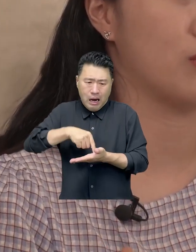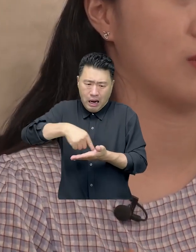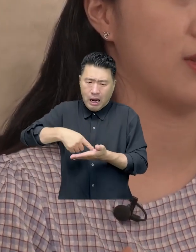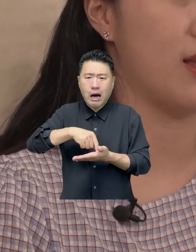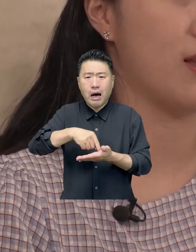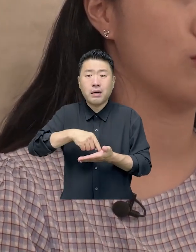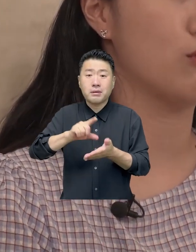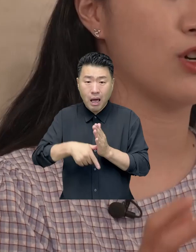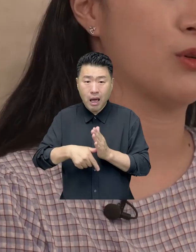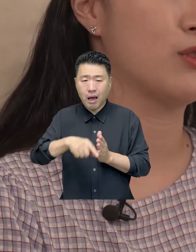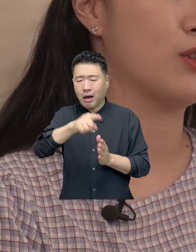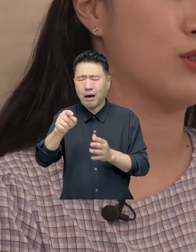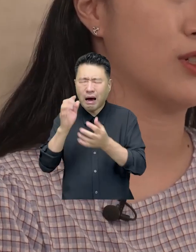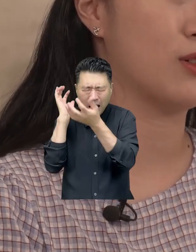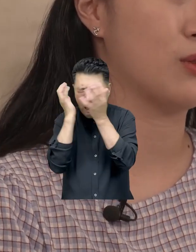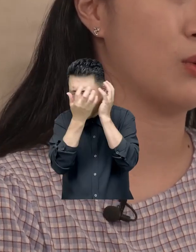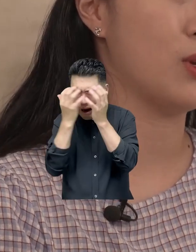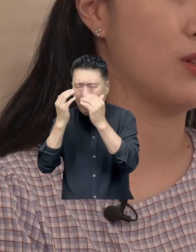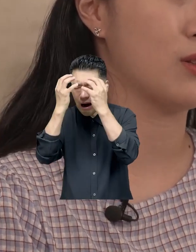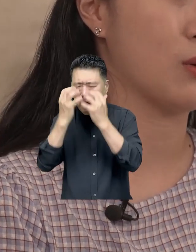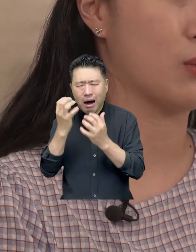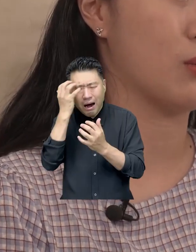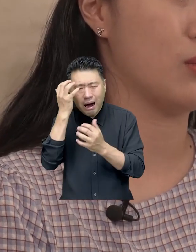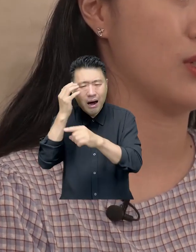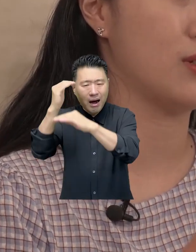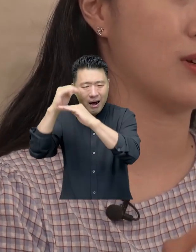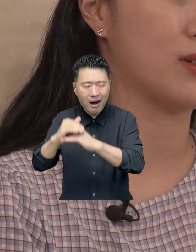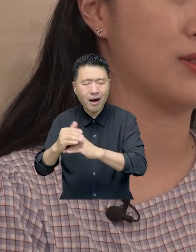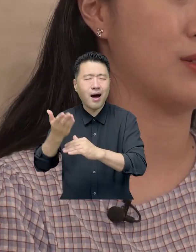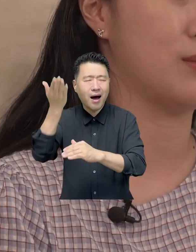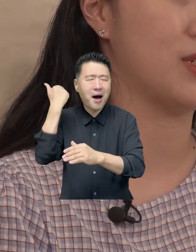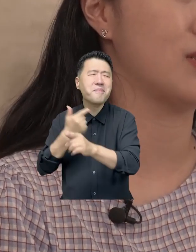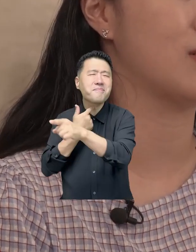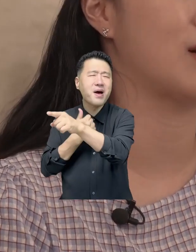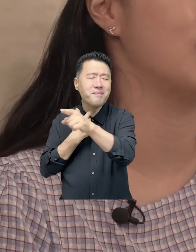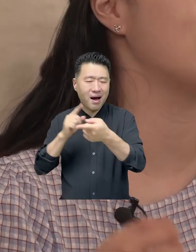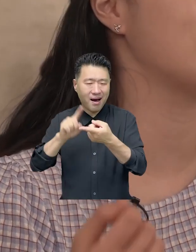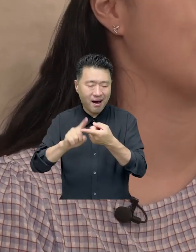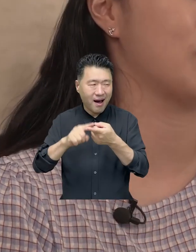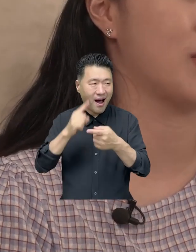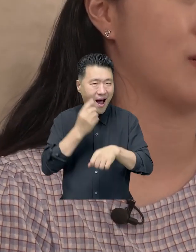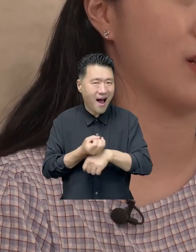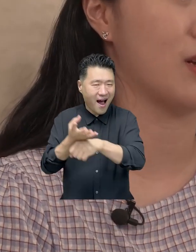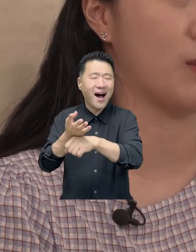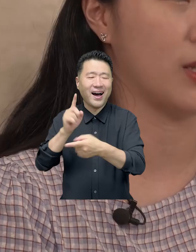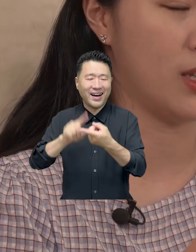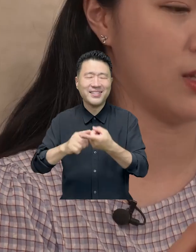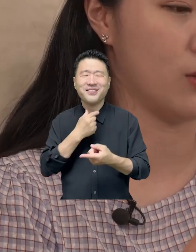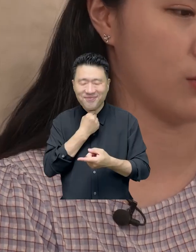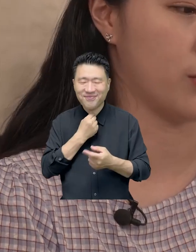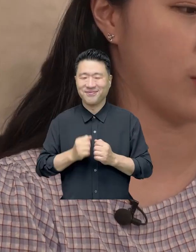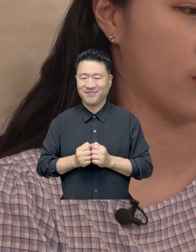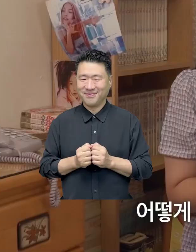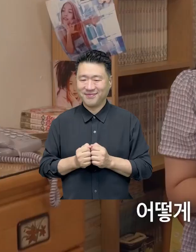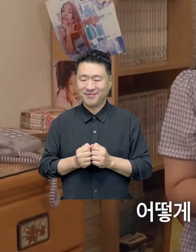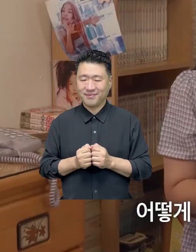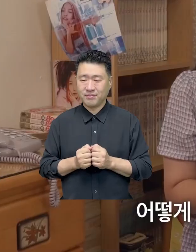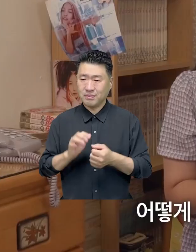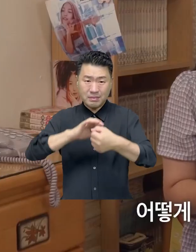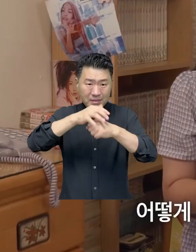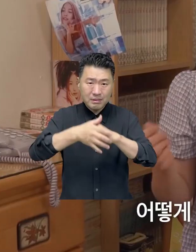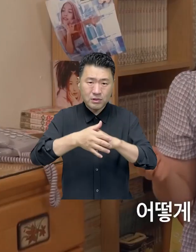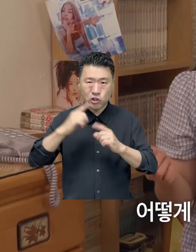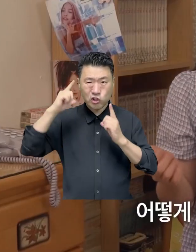마음이 들었을 때 누군가 먼저 그런 혼란을 겪고 지나갔음을 알려드리고 싶다는 생각이 많이 들었어요.